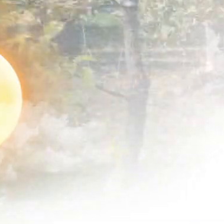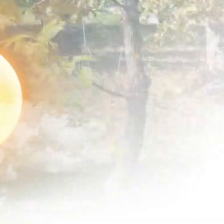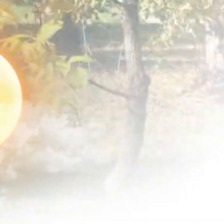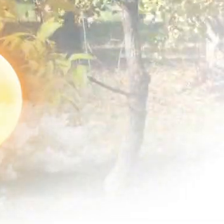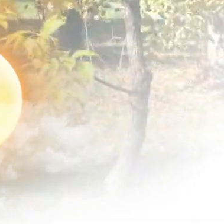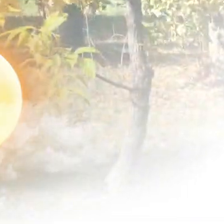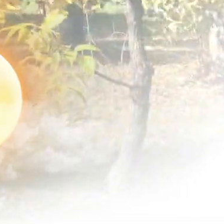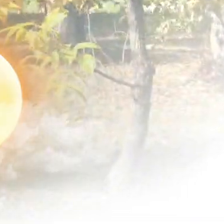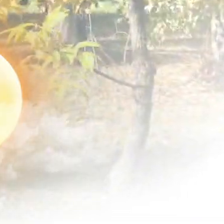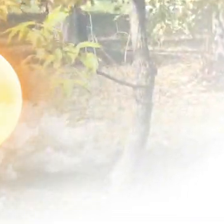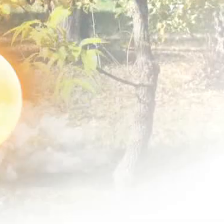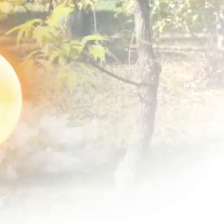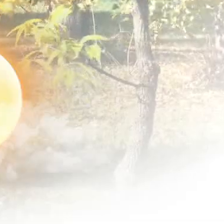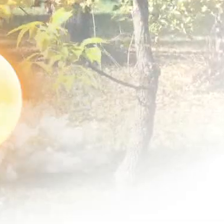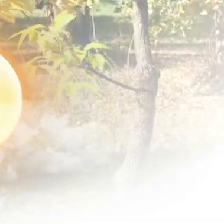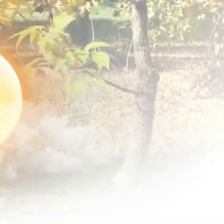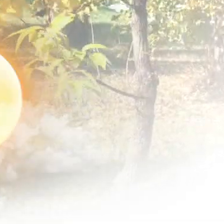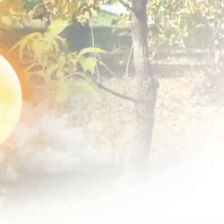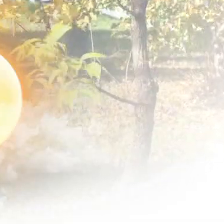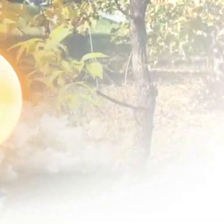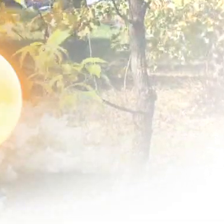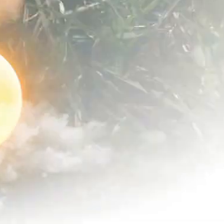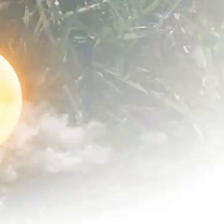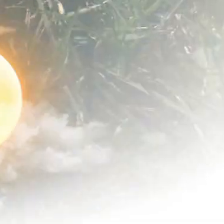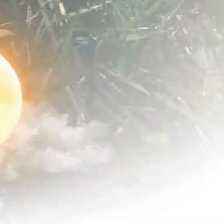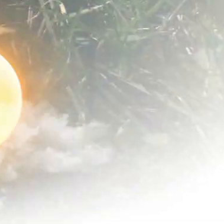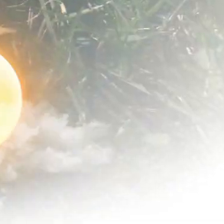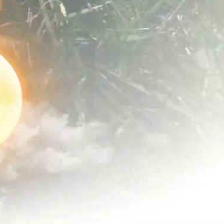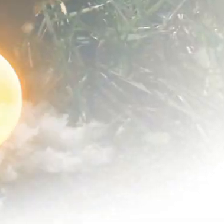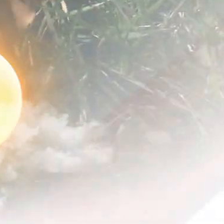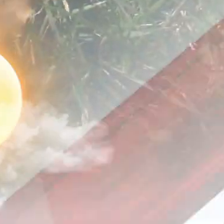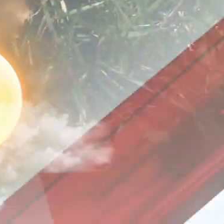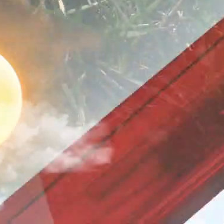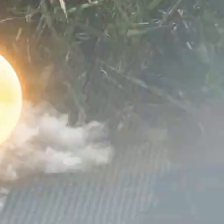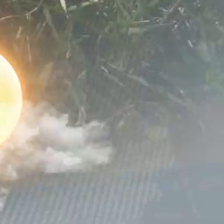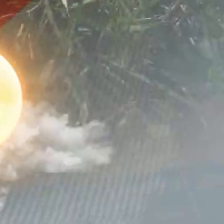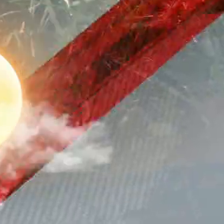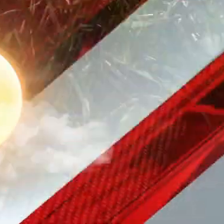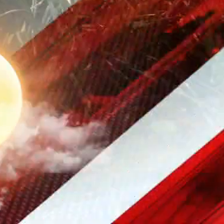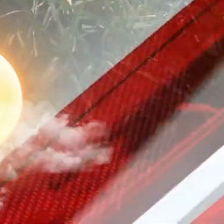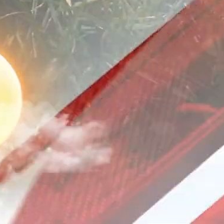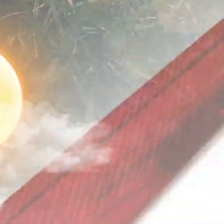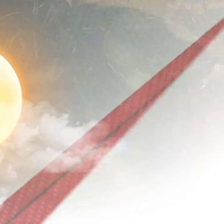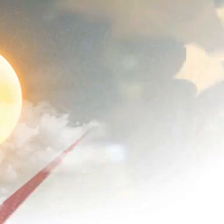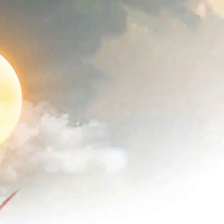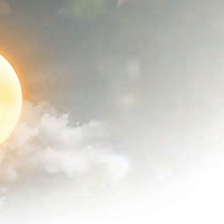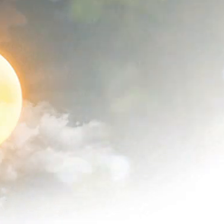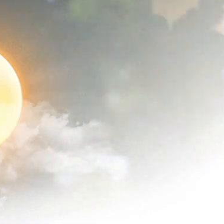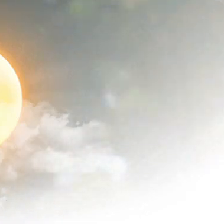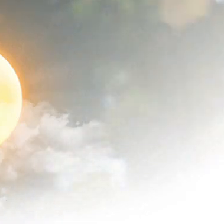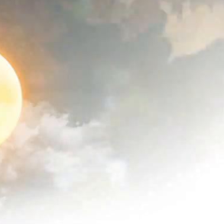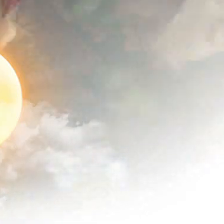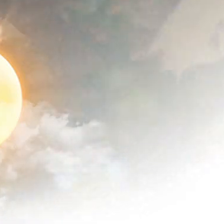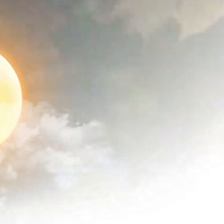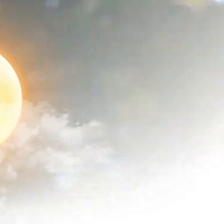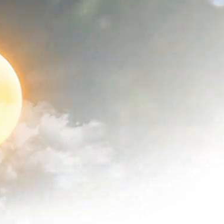вечарам. Воблачна, без ападкаў, вецер паўднёва-ўсходні ад 2 да 4 метраў на секунду. У Лідзе